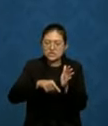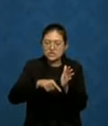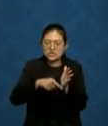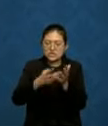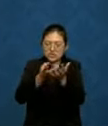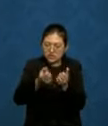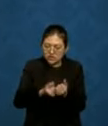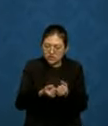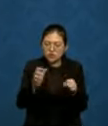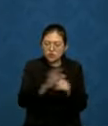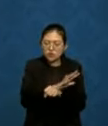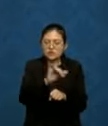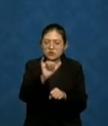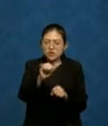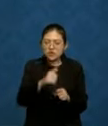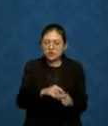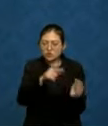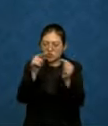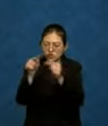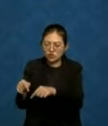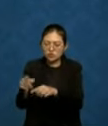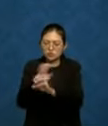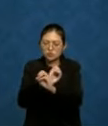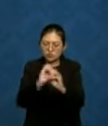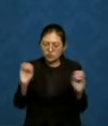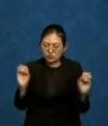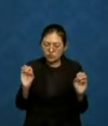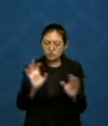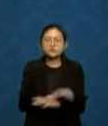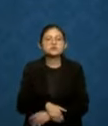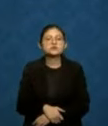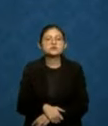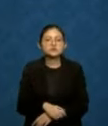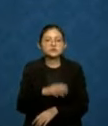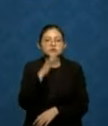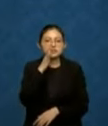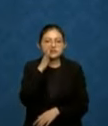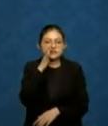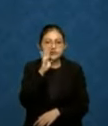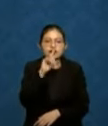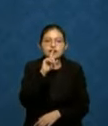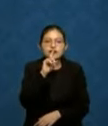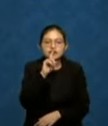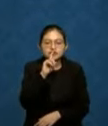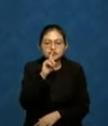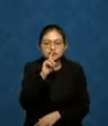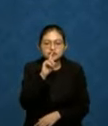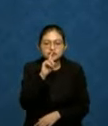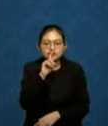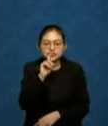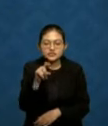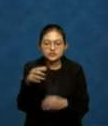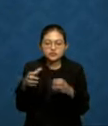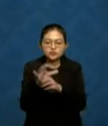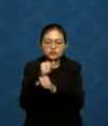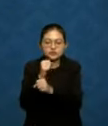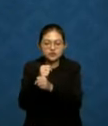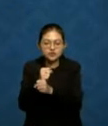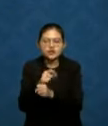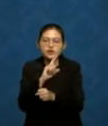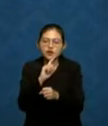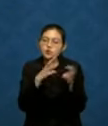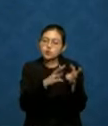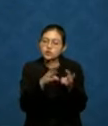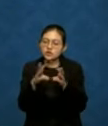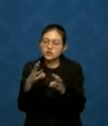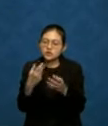ไม่ได้รับการชำระจะกลายเป็นหนี้ศูนยในส่วนนี้ค่ะจึงอยากจะสอบถามสอบถามทางหน่วยงานว่ามีแนว